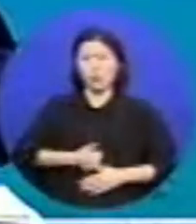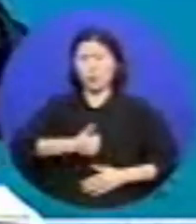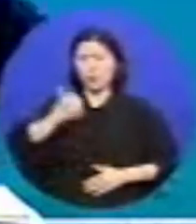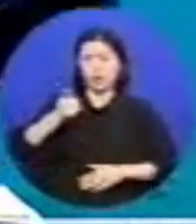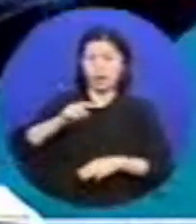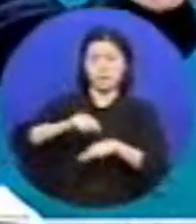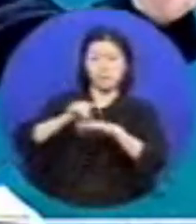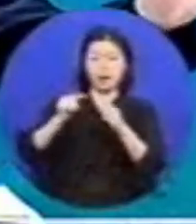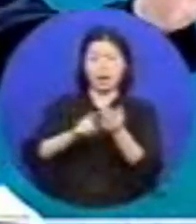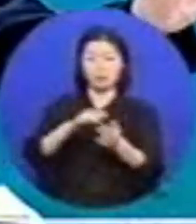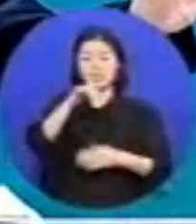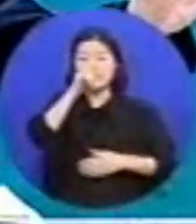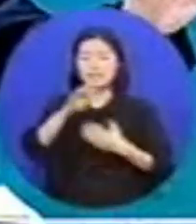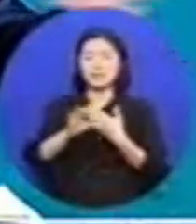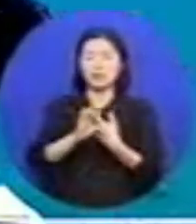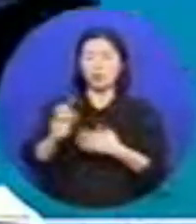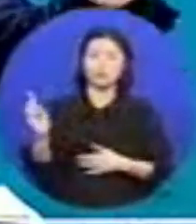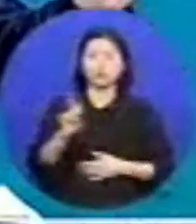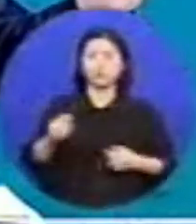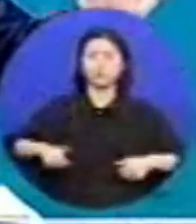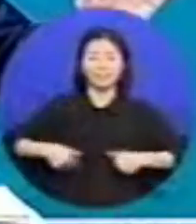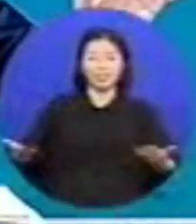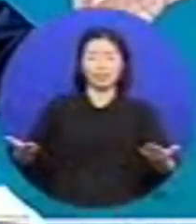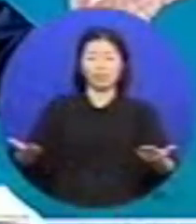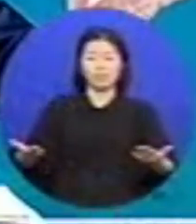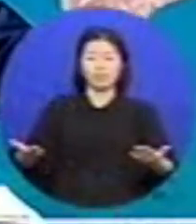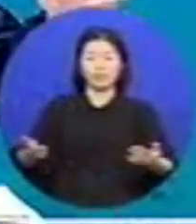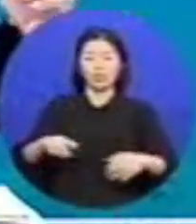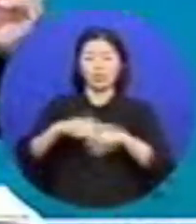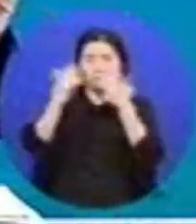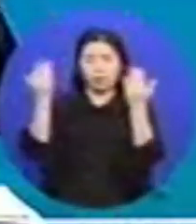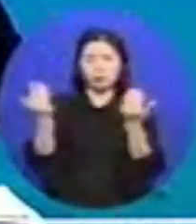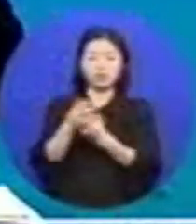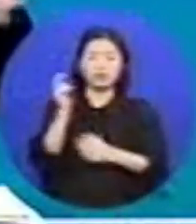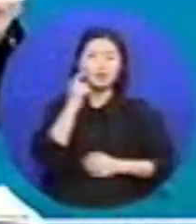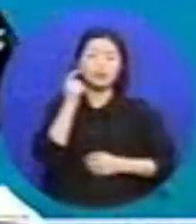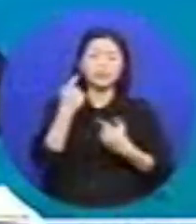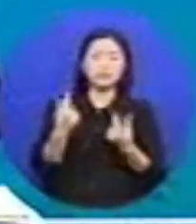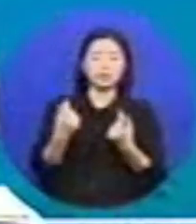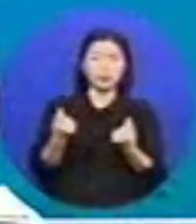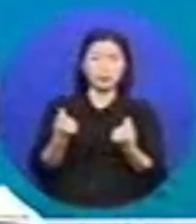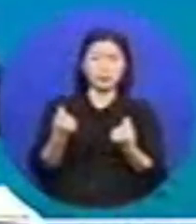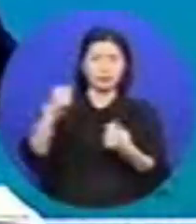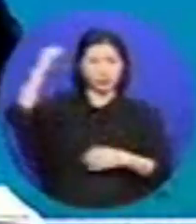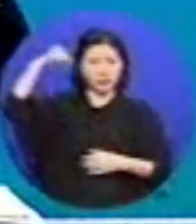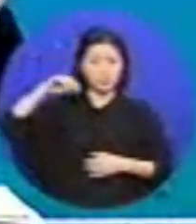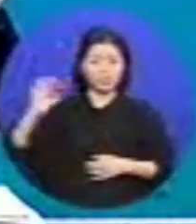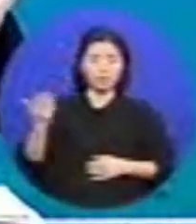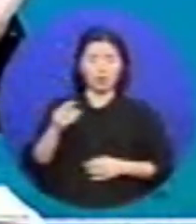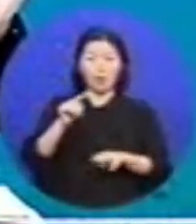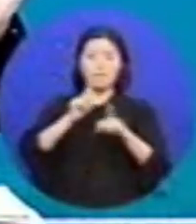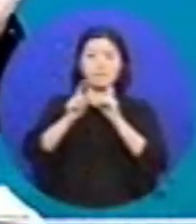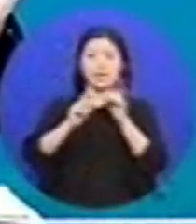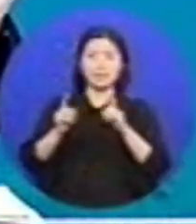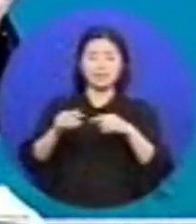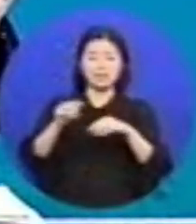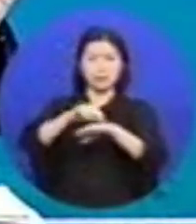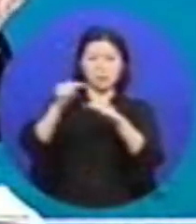있으면 아무 소용이 없어요. 다 가증하게만 여겨주고 말씀이 전혀 그 마음에 들어가지